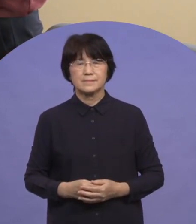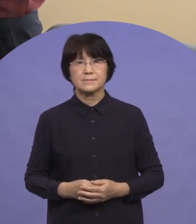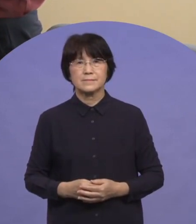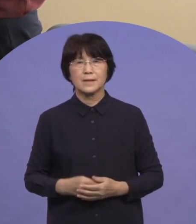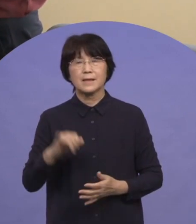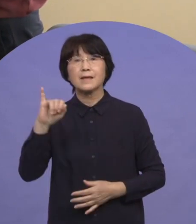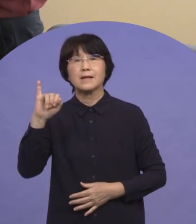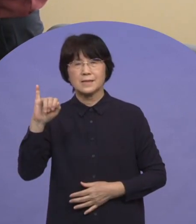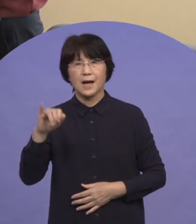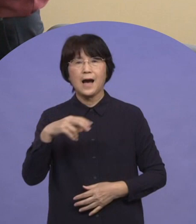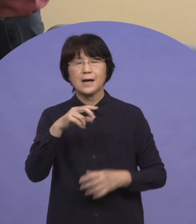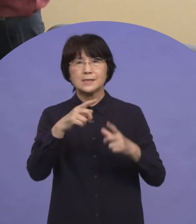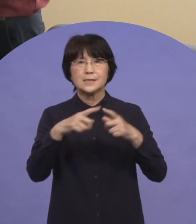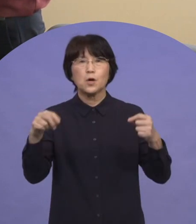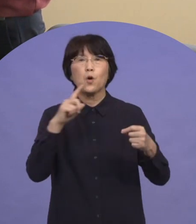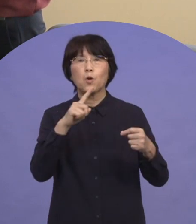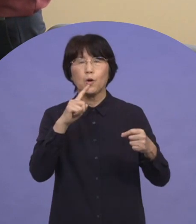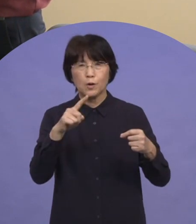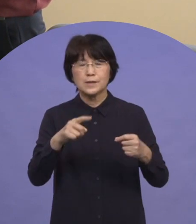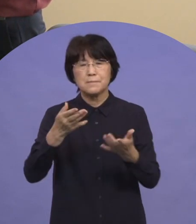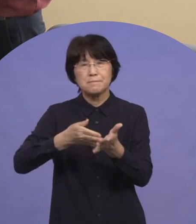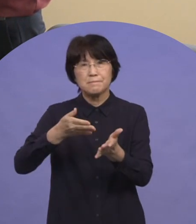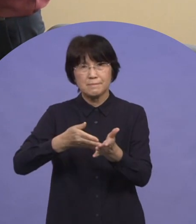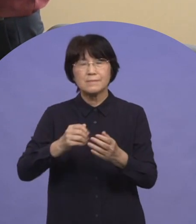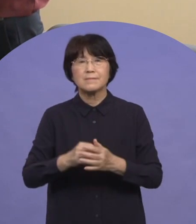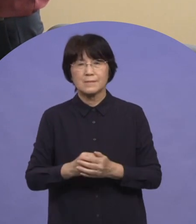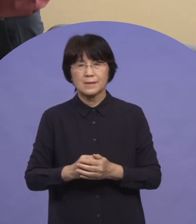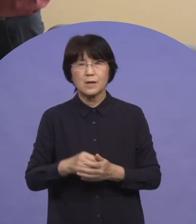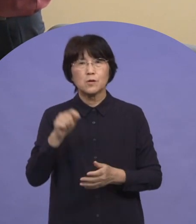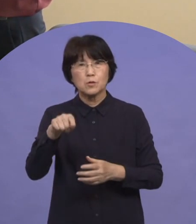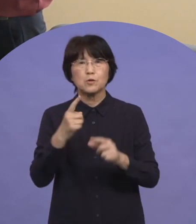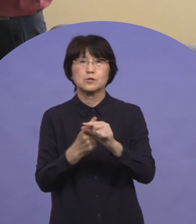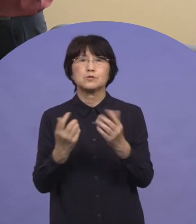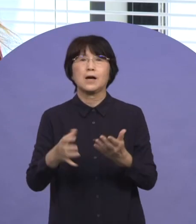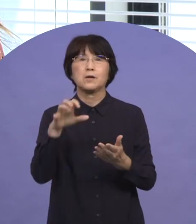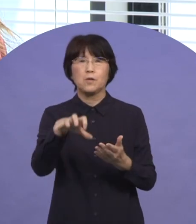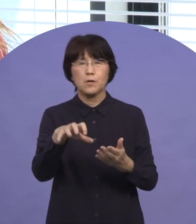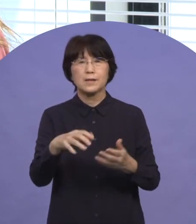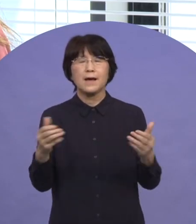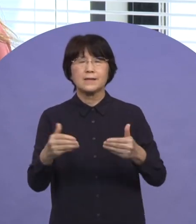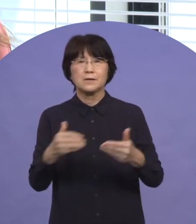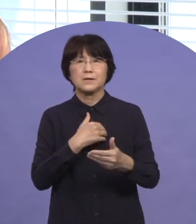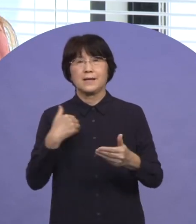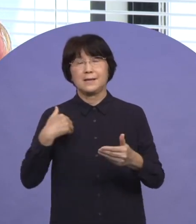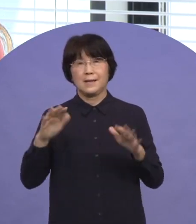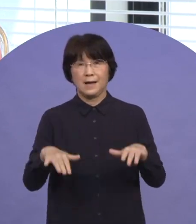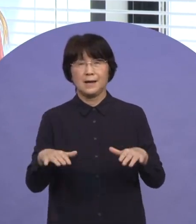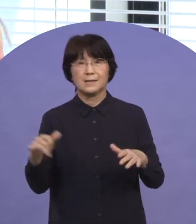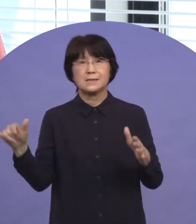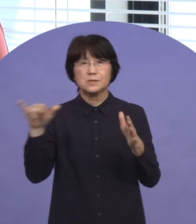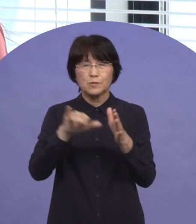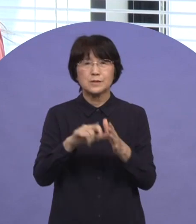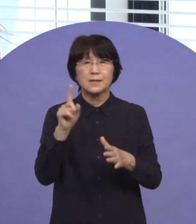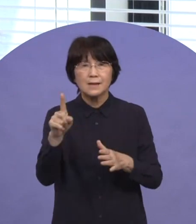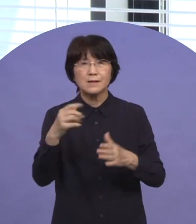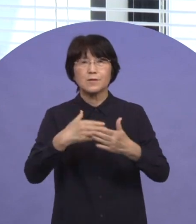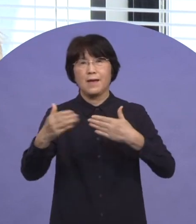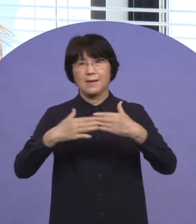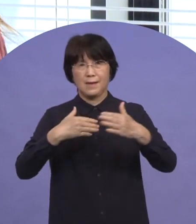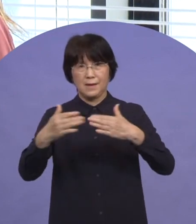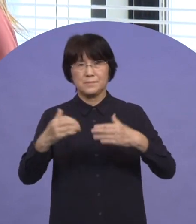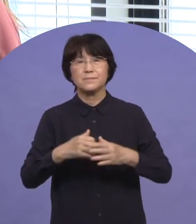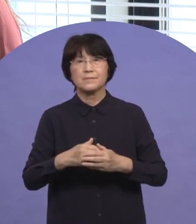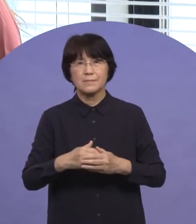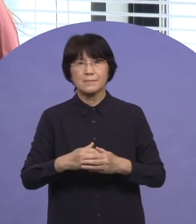ナディアさんは日本語で、創陽中学校で働くことができたことは一生に一度の経験です。